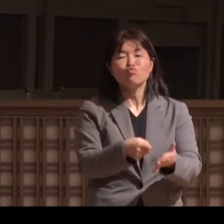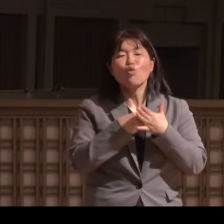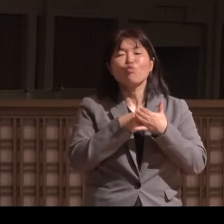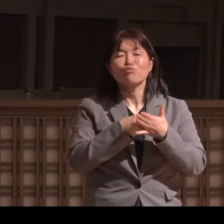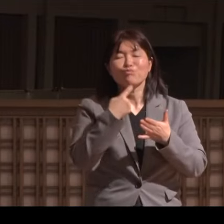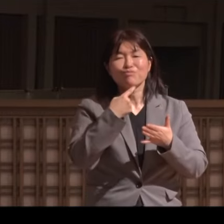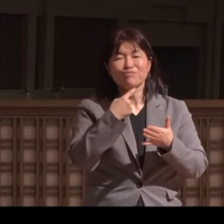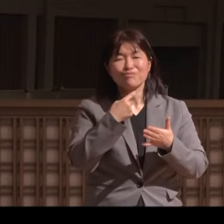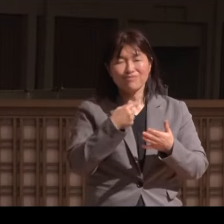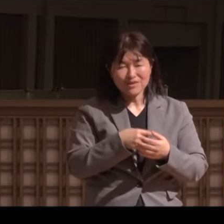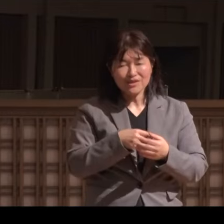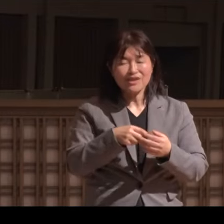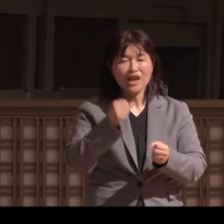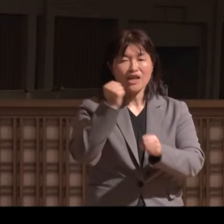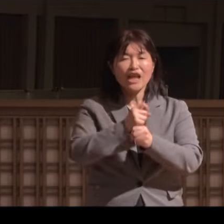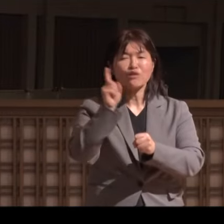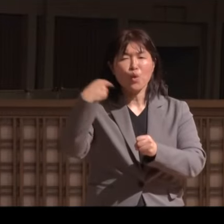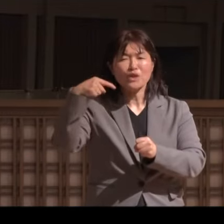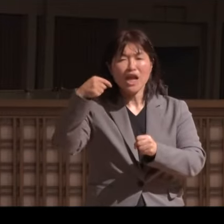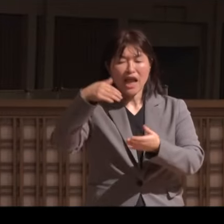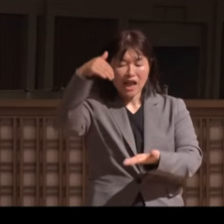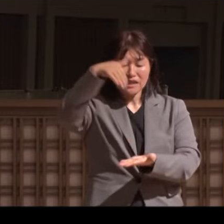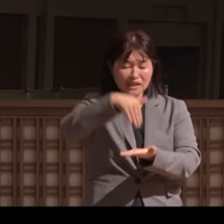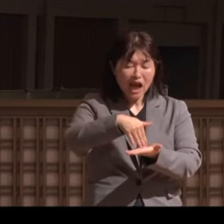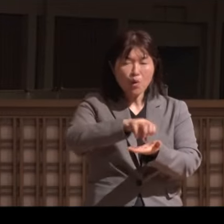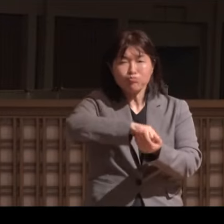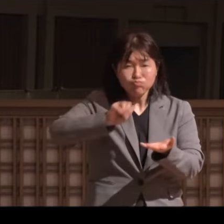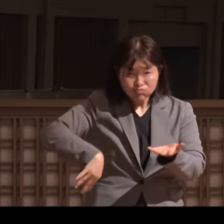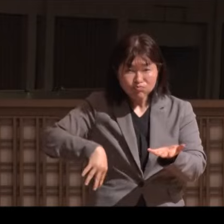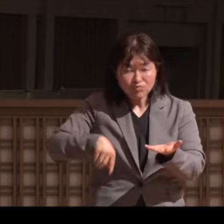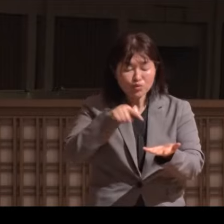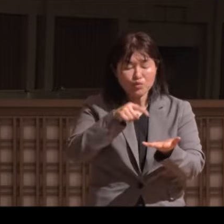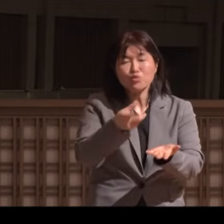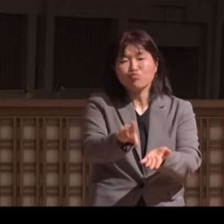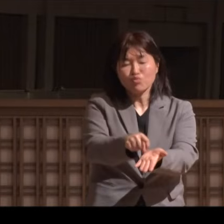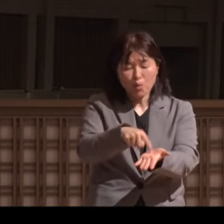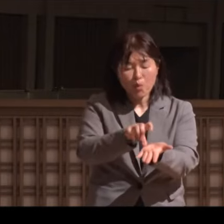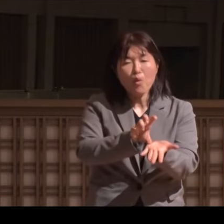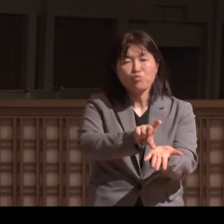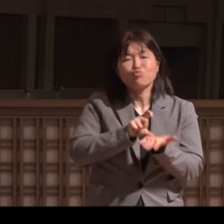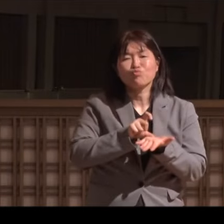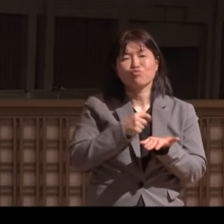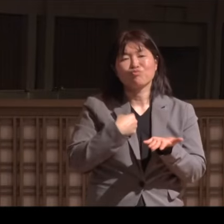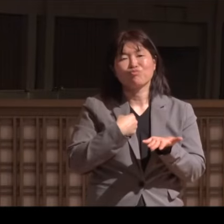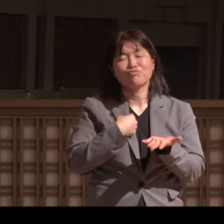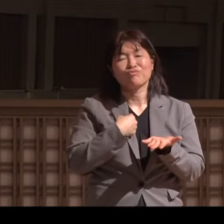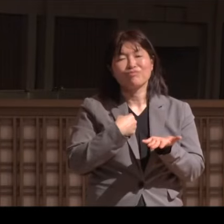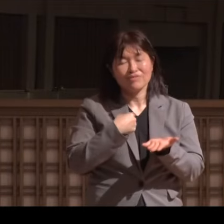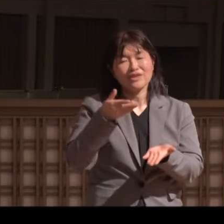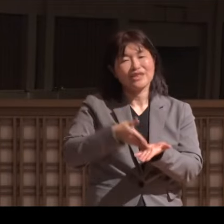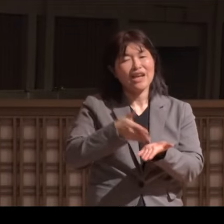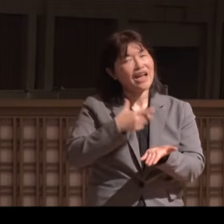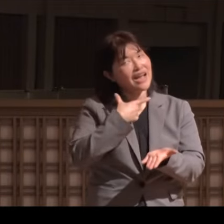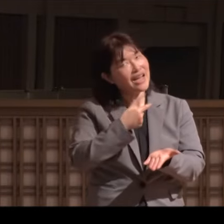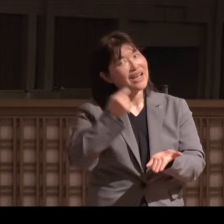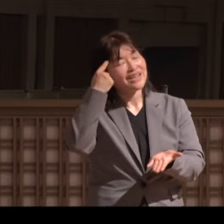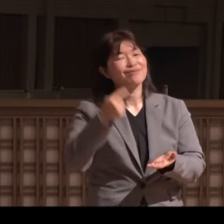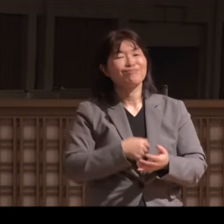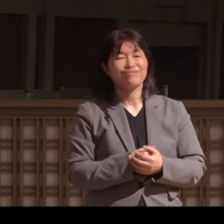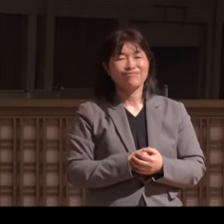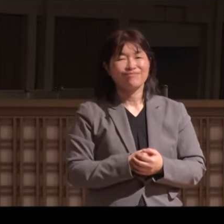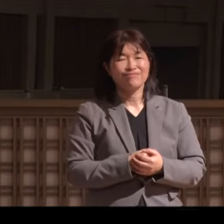佐野さん最後の方飛ばされましたねあの辺じゃ僕が補足で喋ろうかなと15分のうち10分使ってえ喋ろうかなという風に